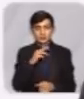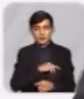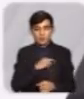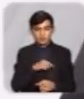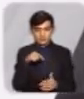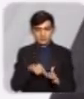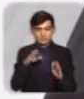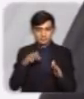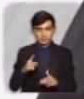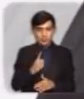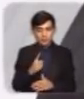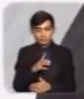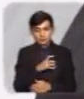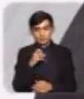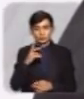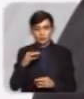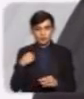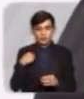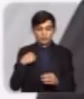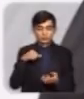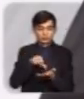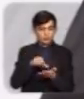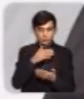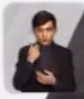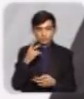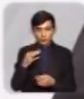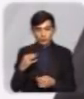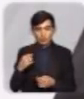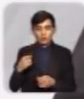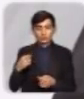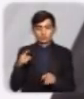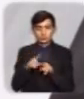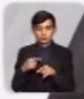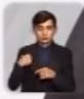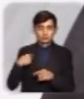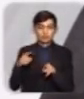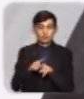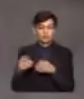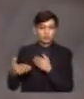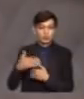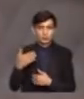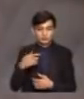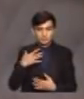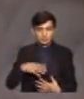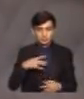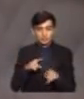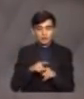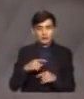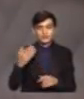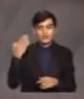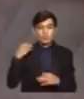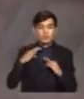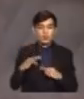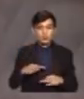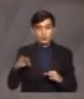қалғам, ол бірақ туралы мен қатысым жоқ, бірақ сыртымнан наказание беріп жіберген менің. Бұрынғы прокурор малсыңдар деген